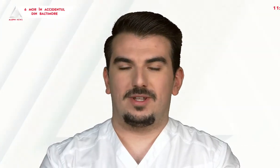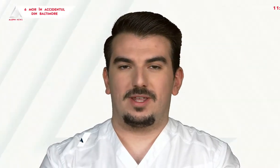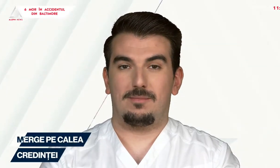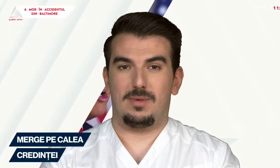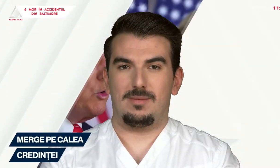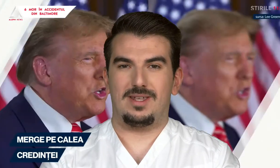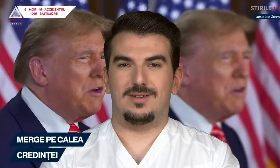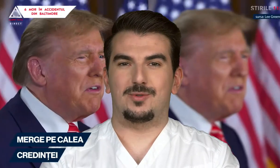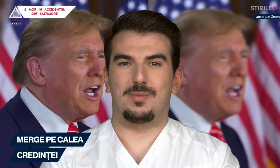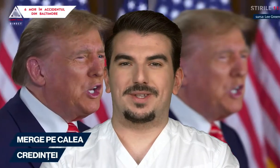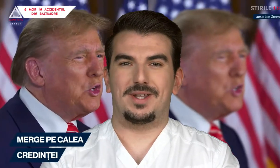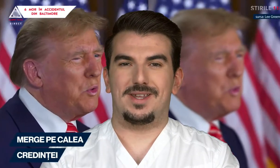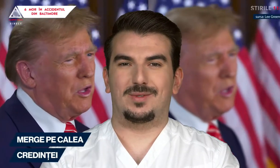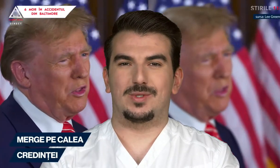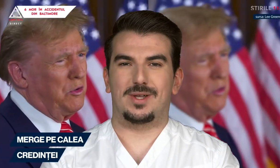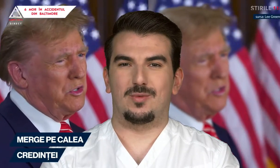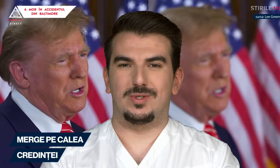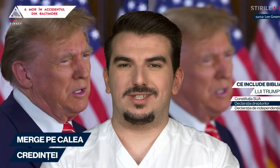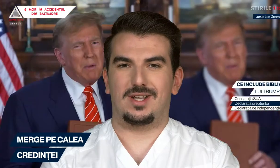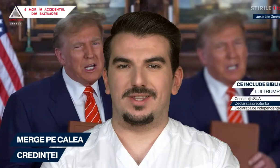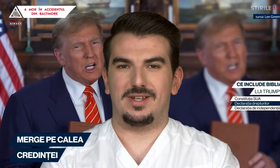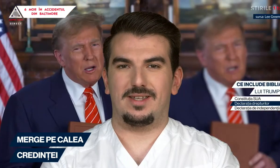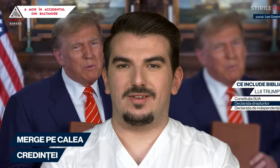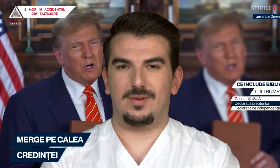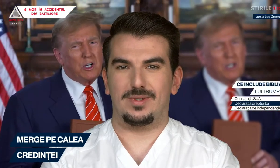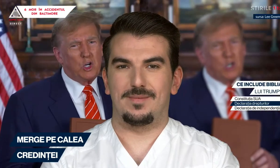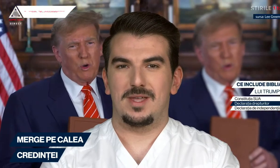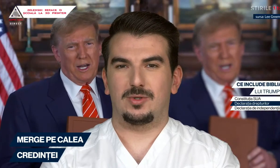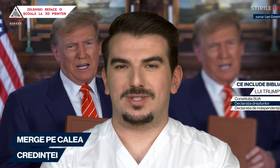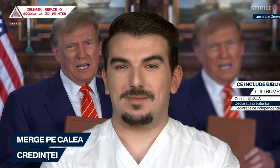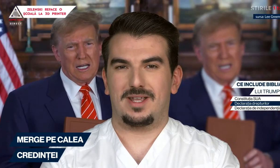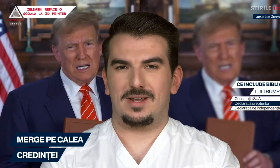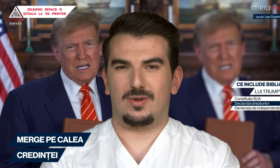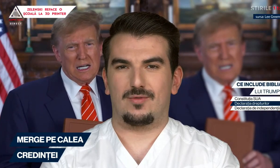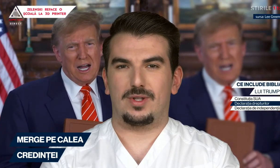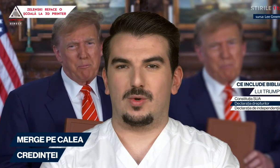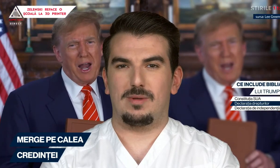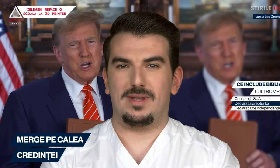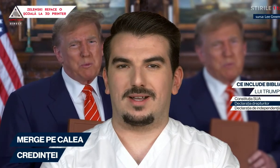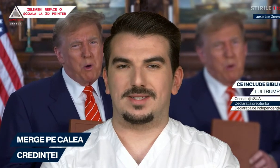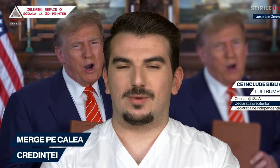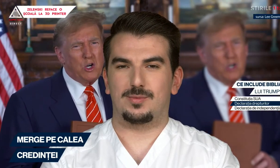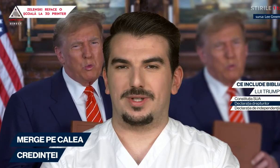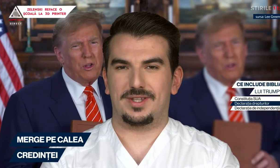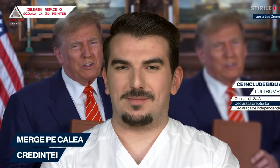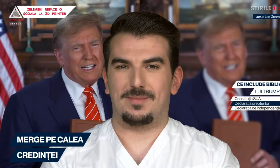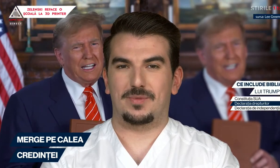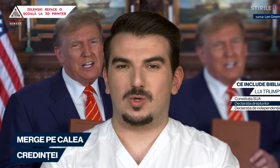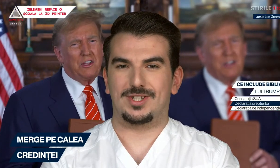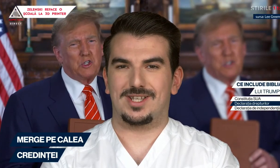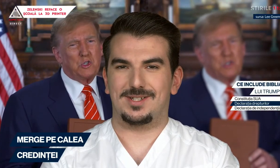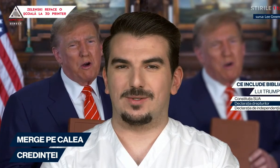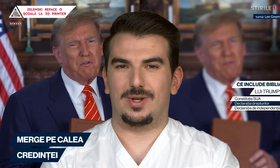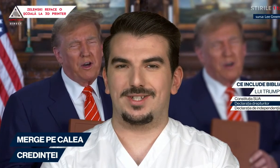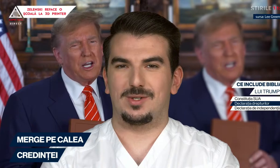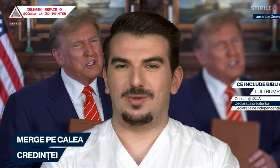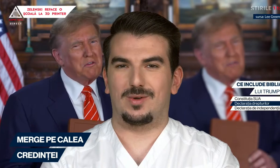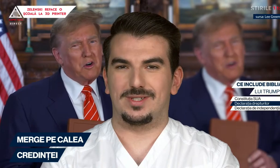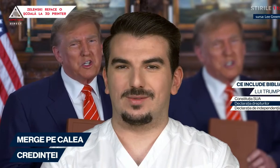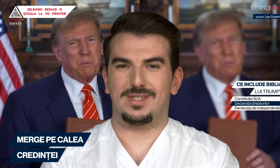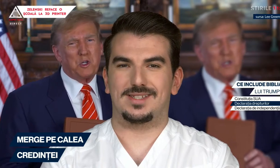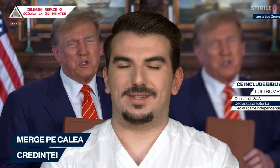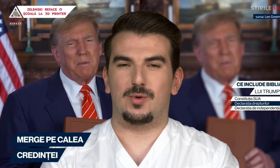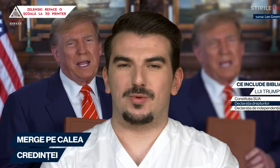Trump vinde Biblii într-un parteneriat cu starul muzicii country Lee Greenwood. Toți americanii au nevoie de o Biblie în casa lor, spune Trump. Costă 60 de dolari și